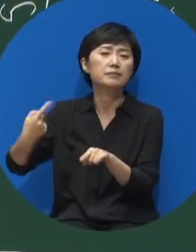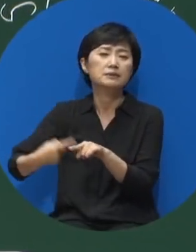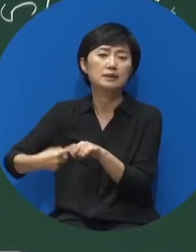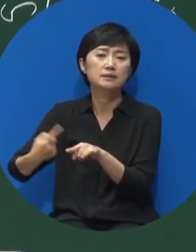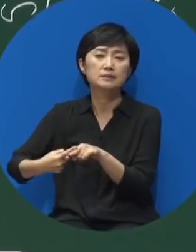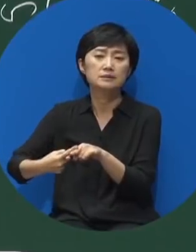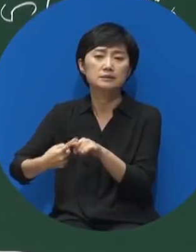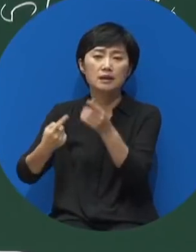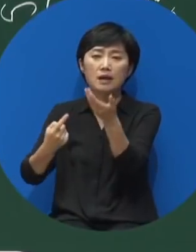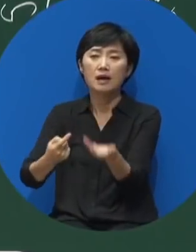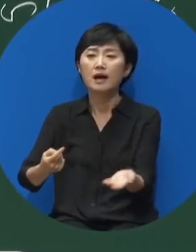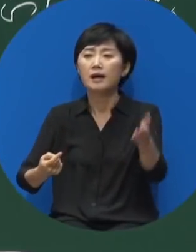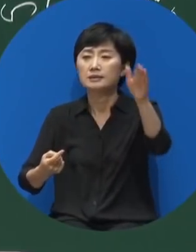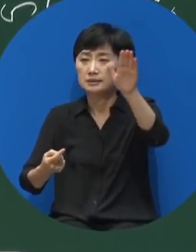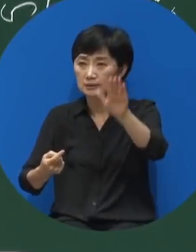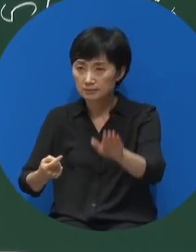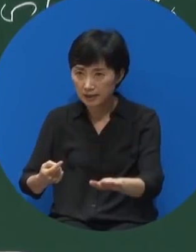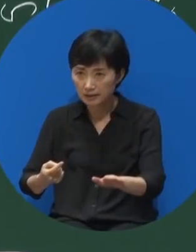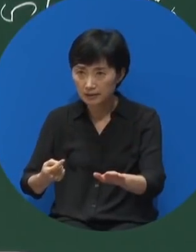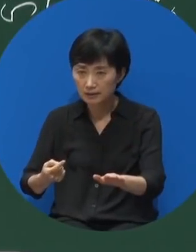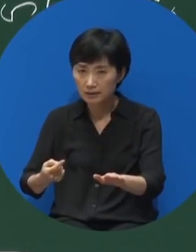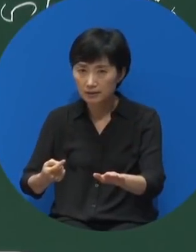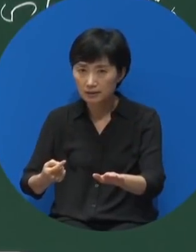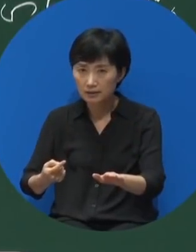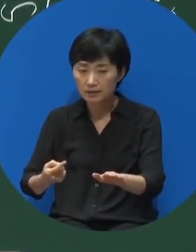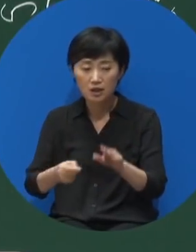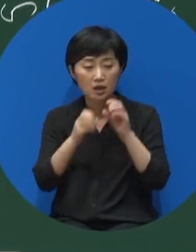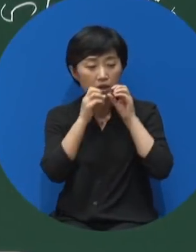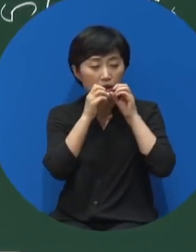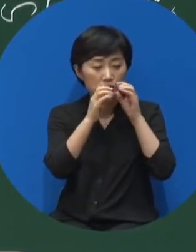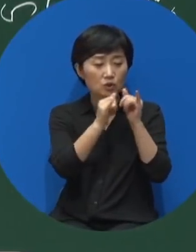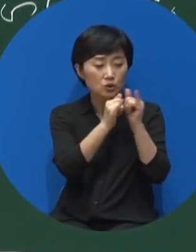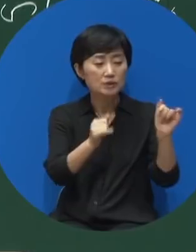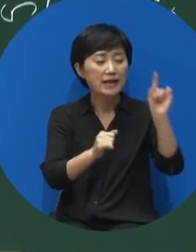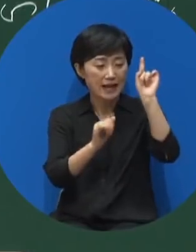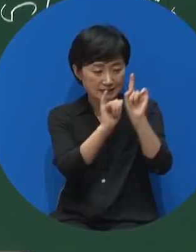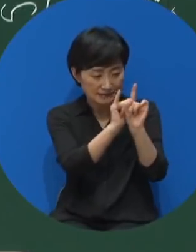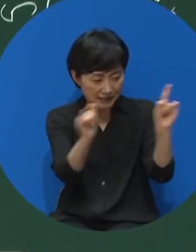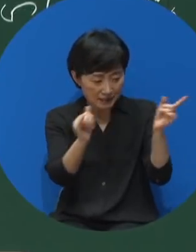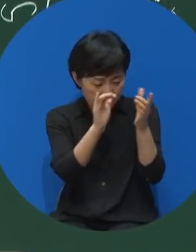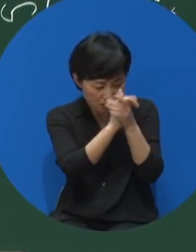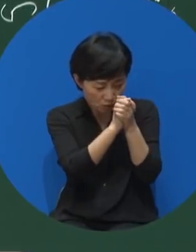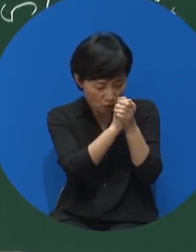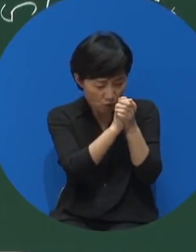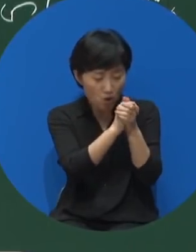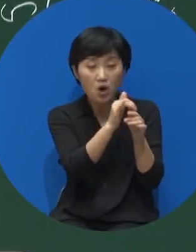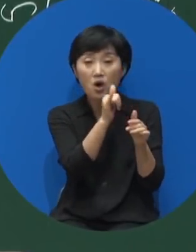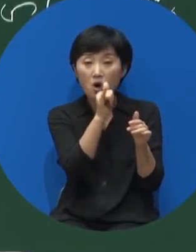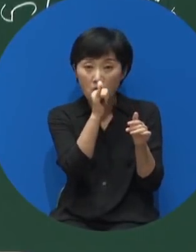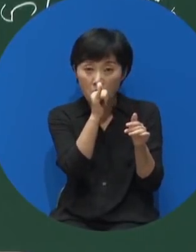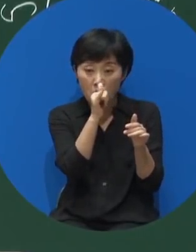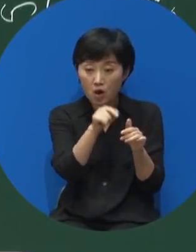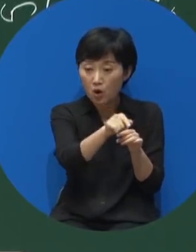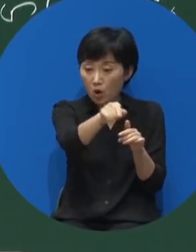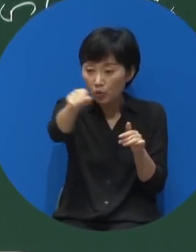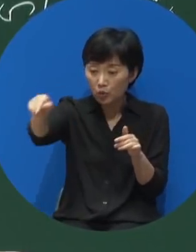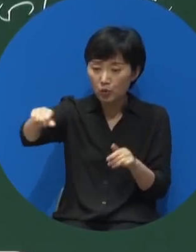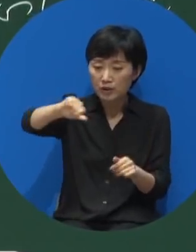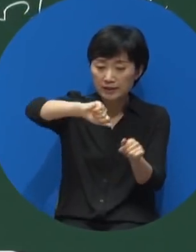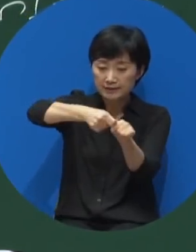一时以色列国家临到了灾殃。 그러나 여러분의 전도자의 한 명의 기도는 모든 재앙을 막을 수 있는